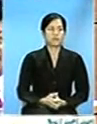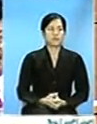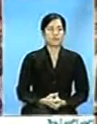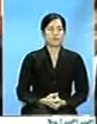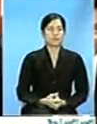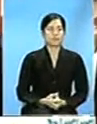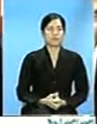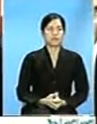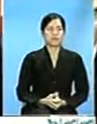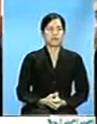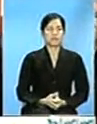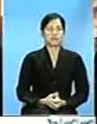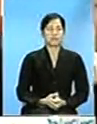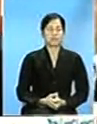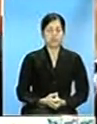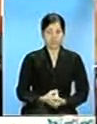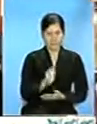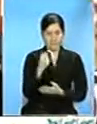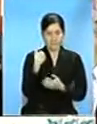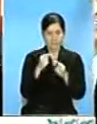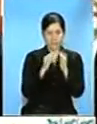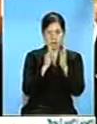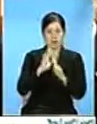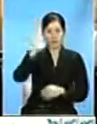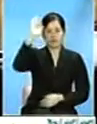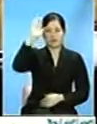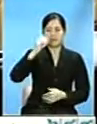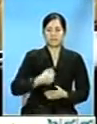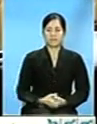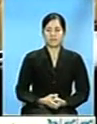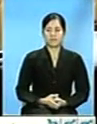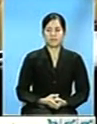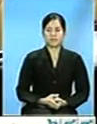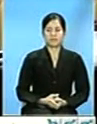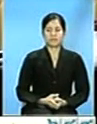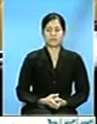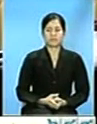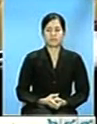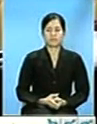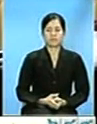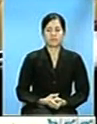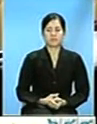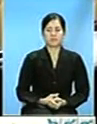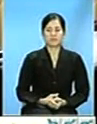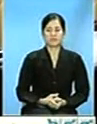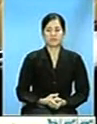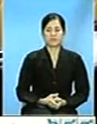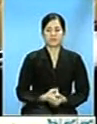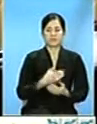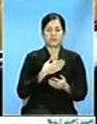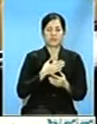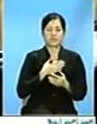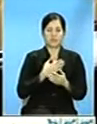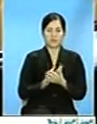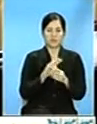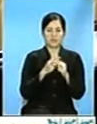ผมไม่ได้ปิดบังฮะจริงไหม มีผู้ประท้วงฮะเชิญครับ ท่านที่เคารพผมสาธิตปิตุเต